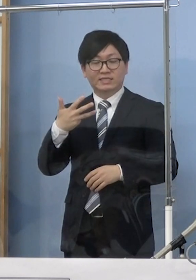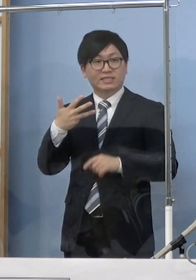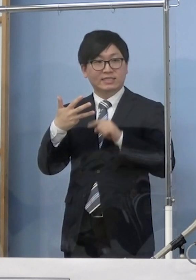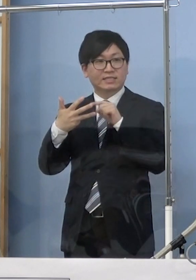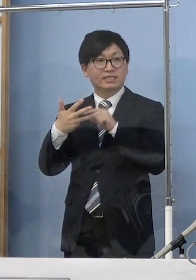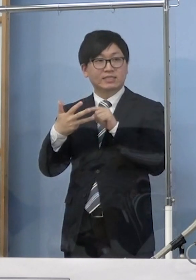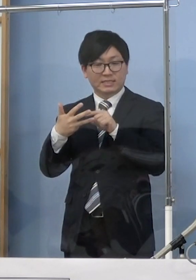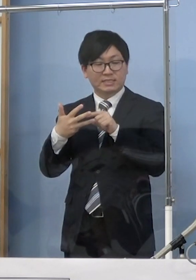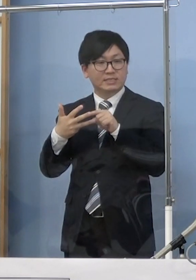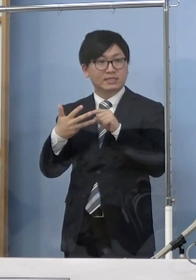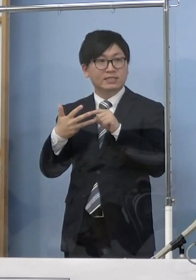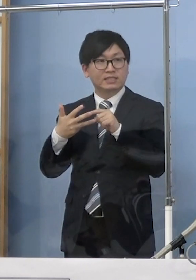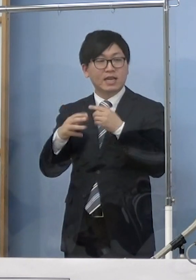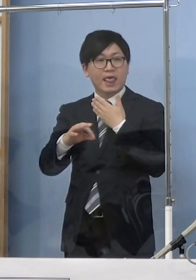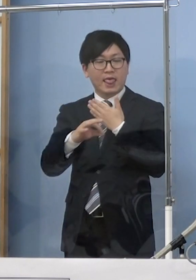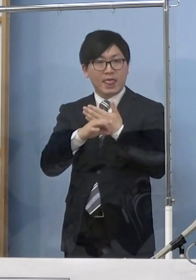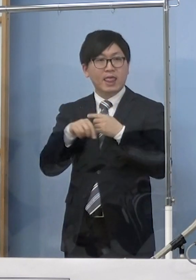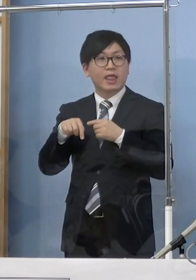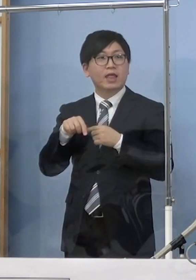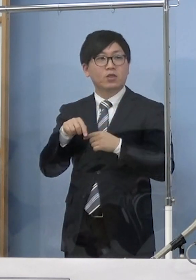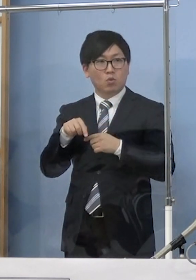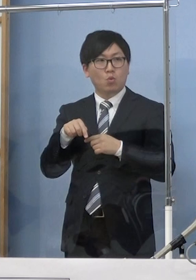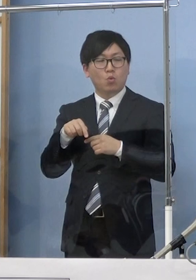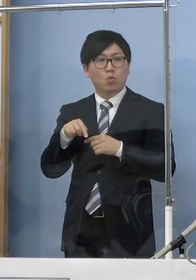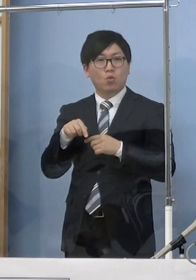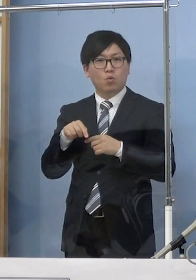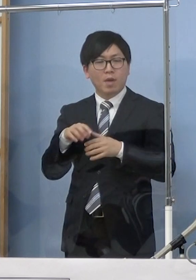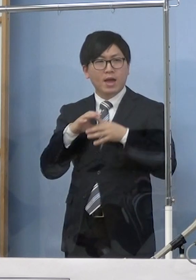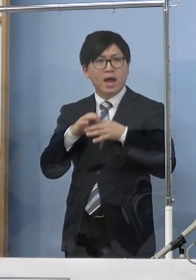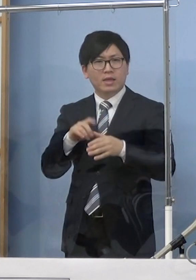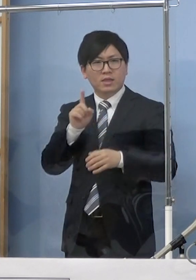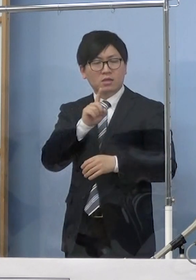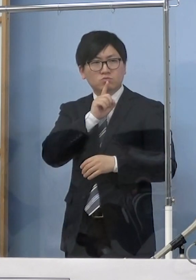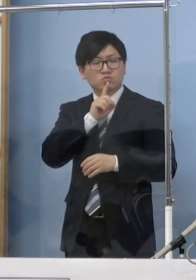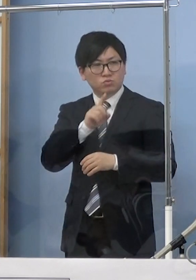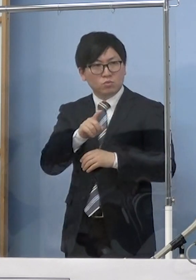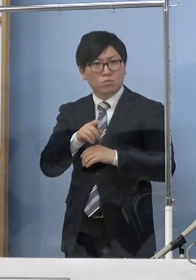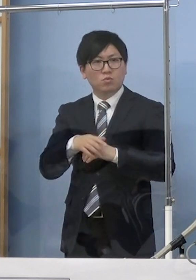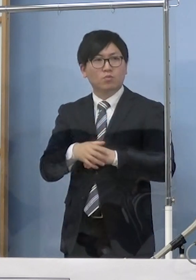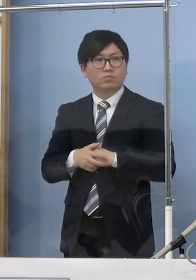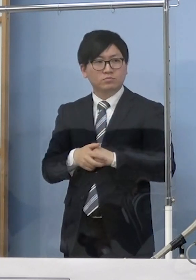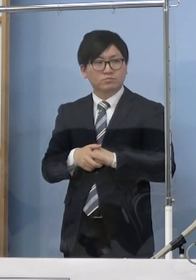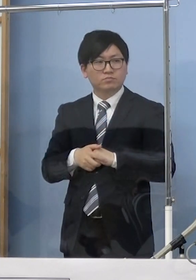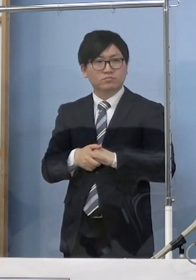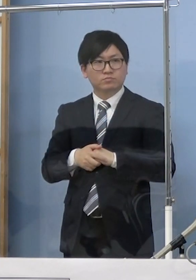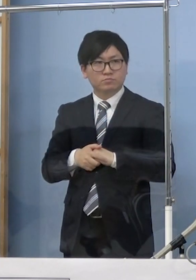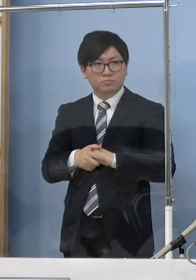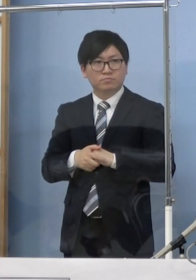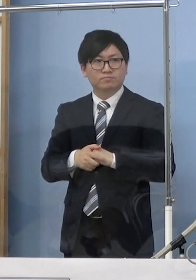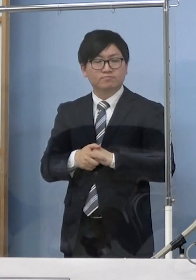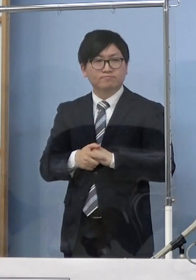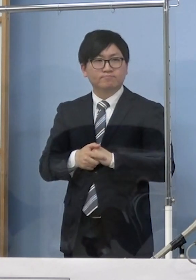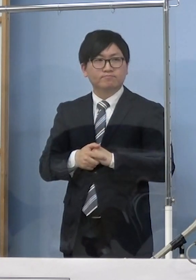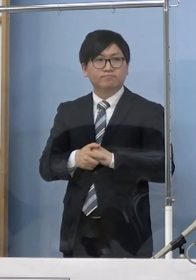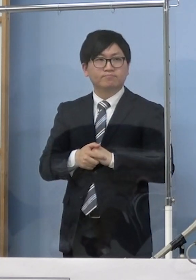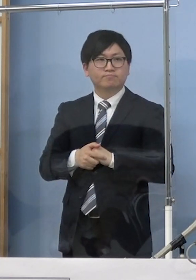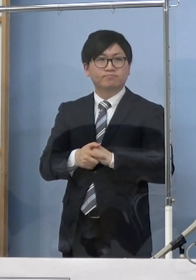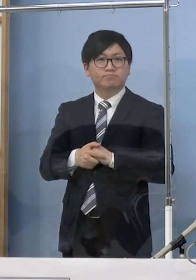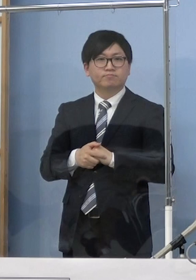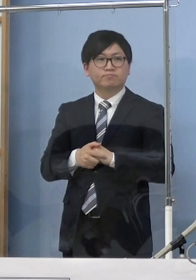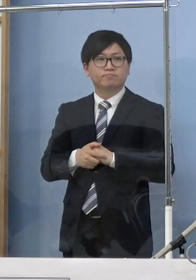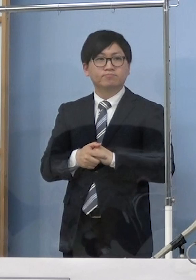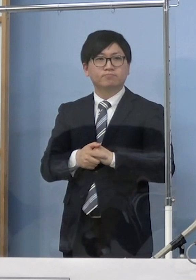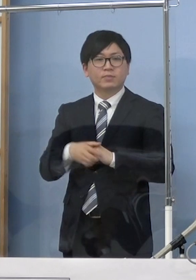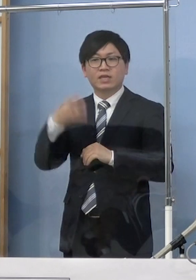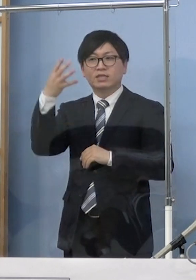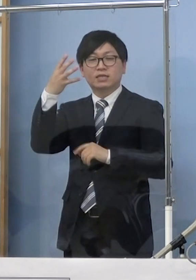告を申し上げた皆さん方の属性という中で、ここは濃厚接触だとかいろいろかぶるわけなんですが、